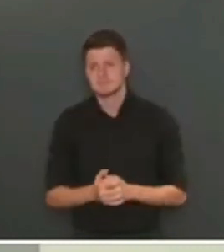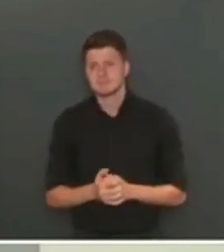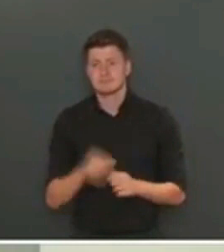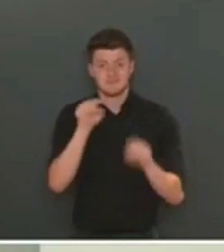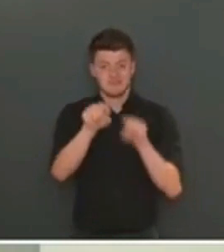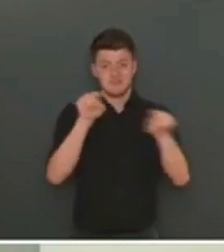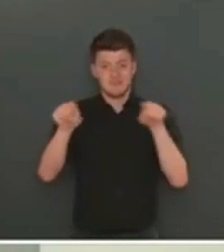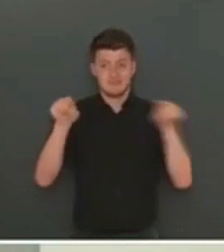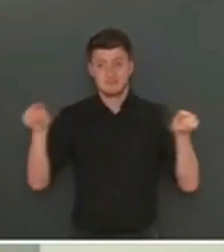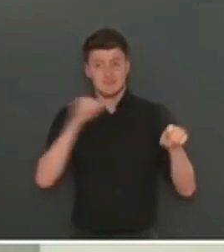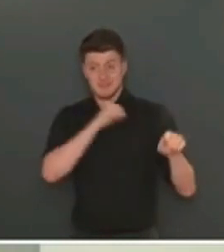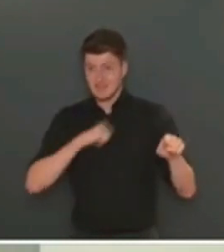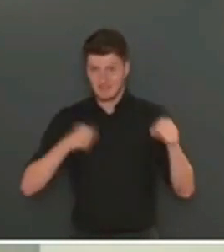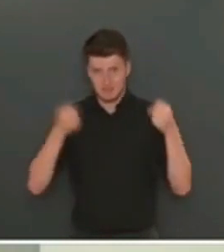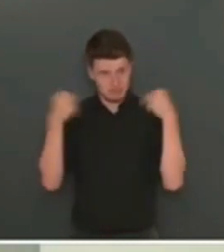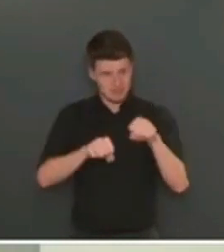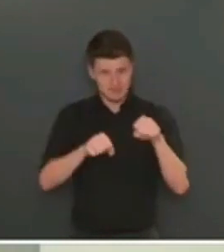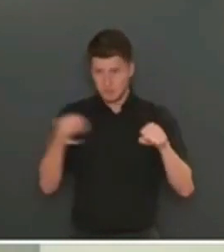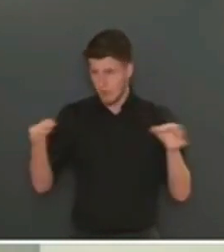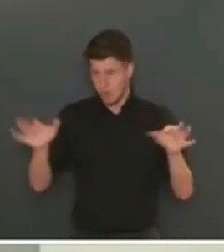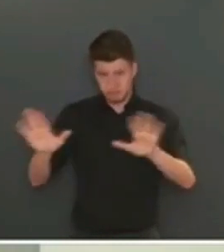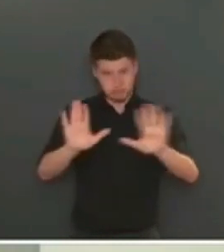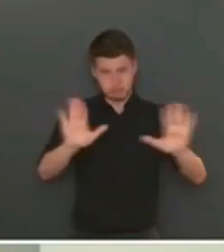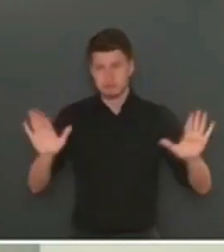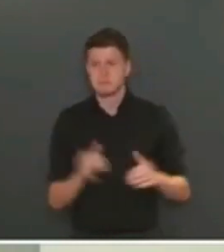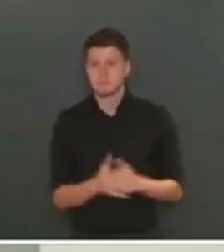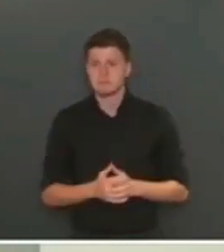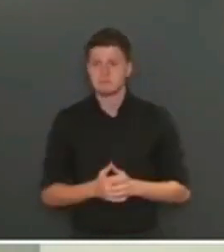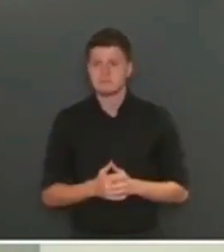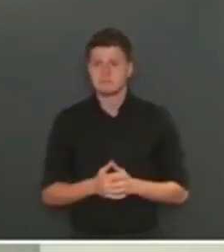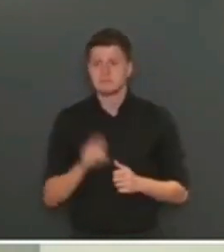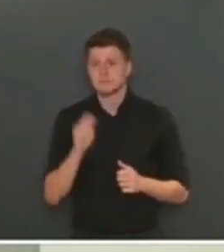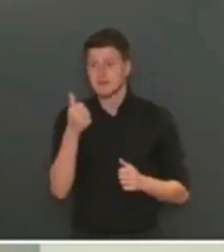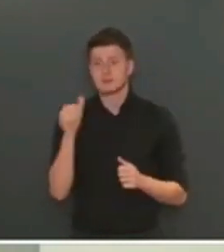واجتب analogه في أغربية للحليل.